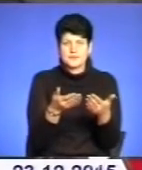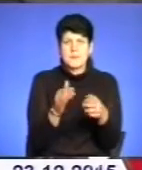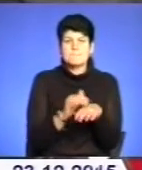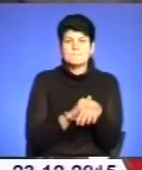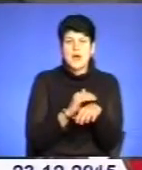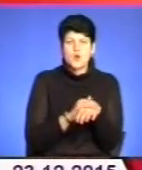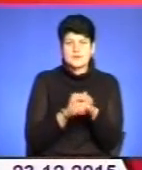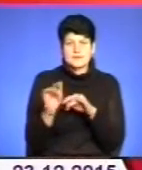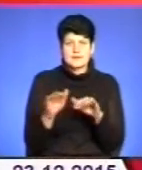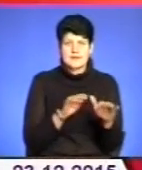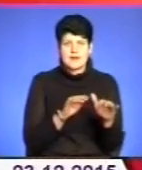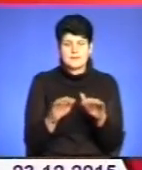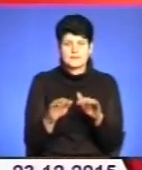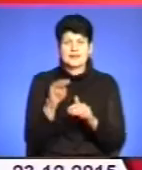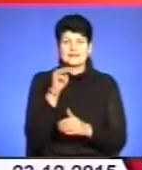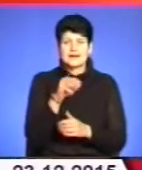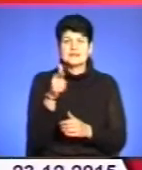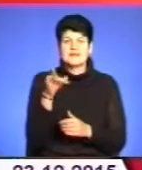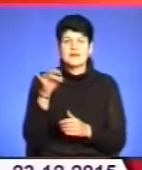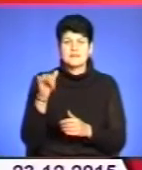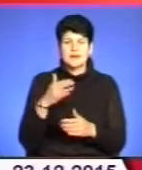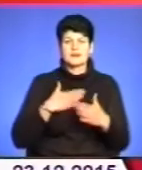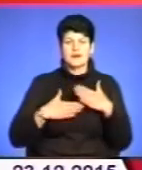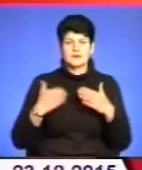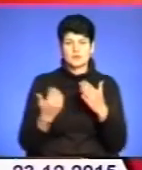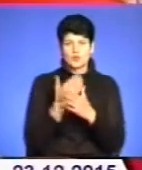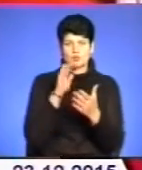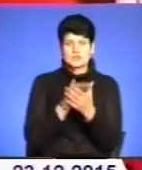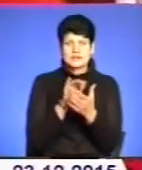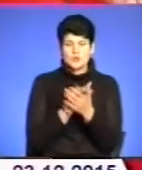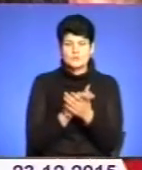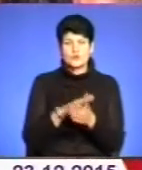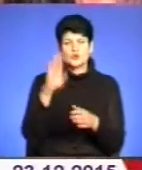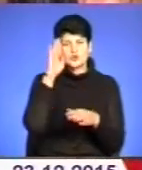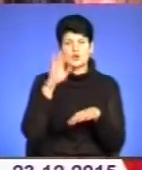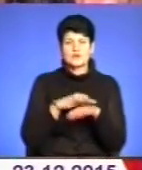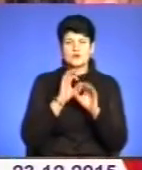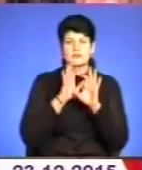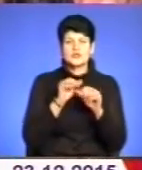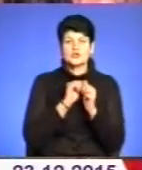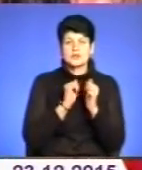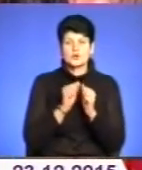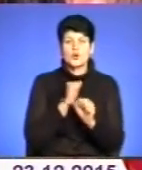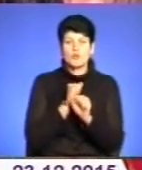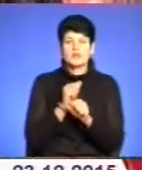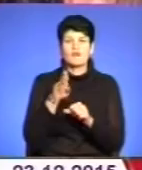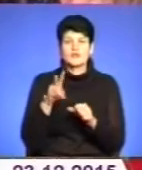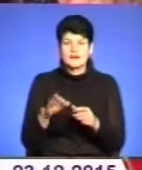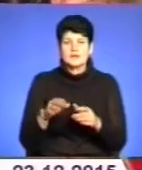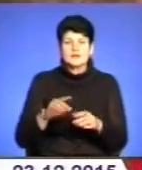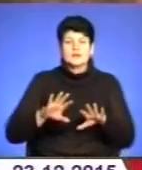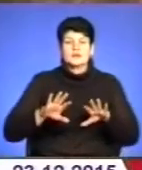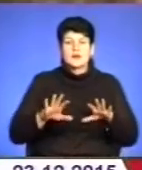благодійній діяльності. Тарас Герман також радий новому знайомству. Чоловік розповідає, що часто робота волонтера виснажує, а